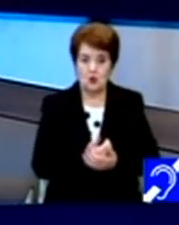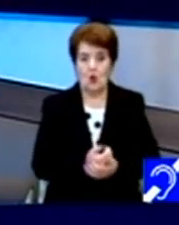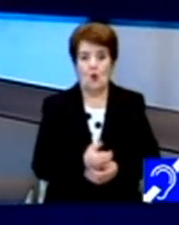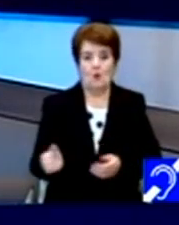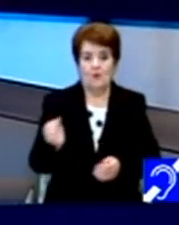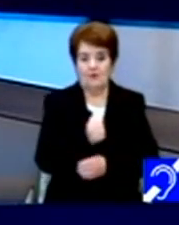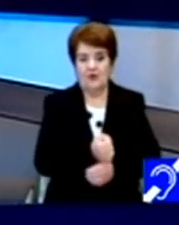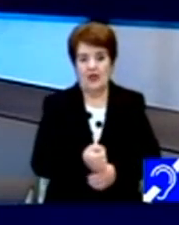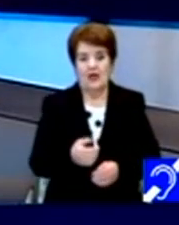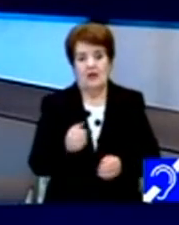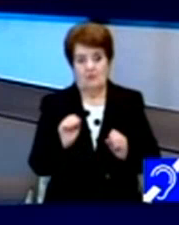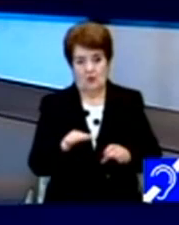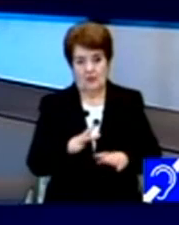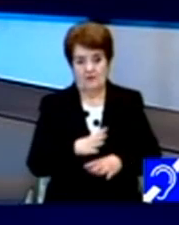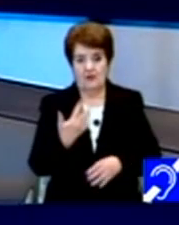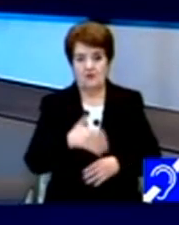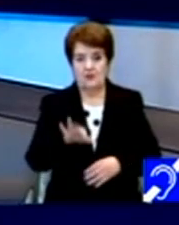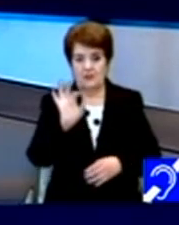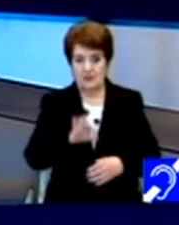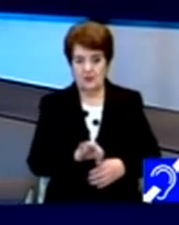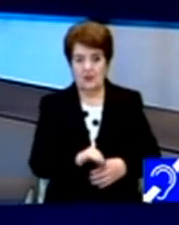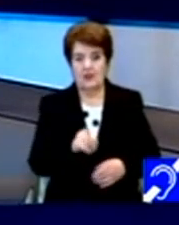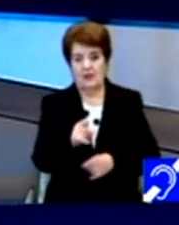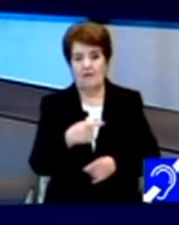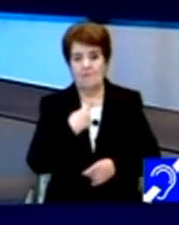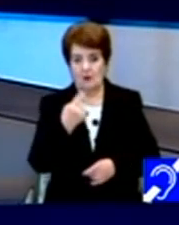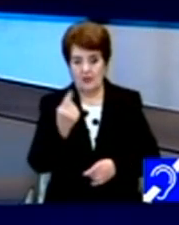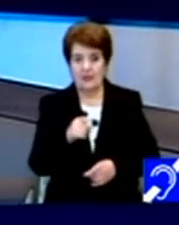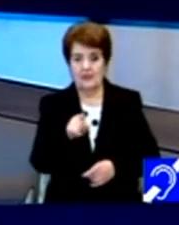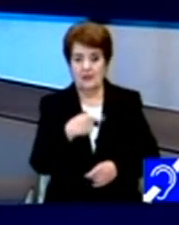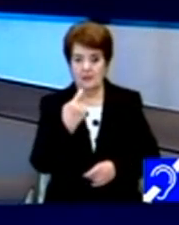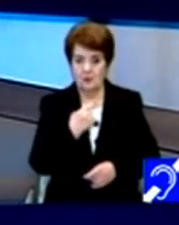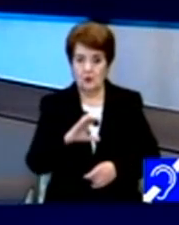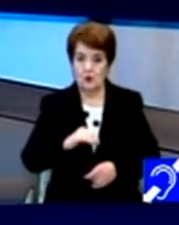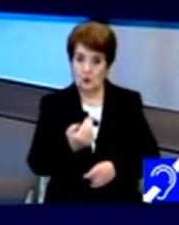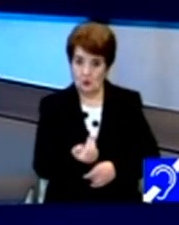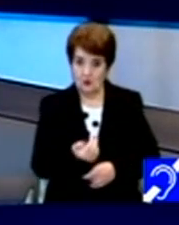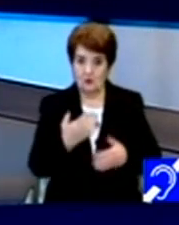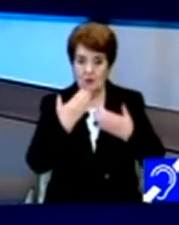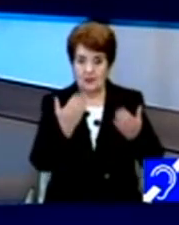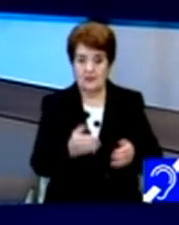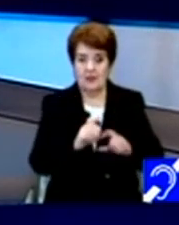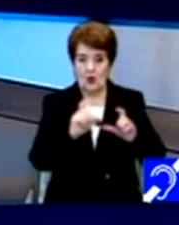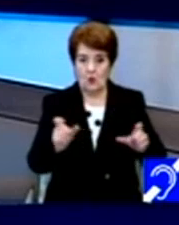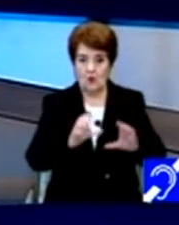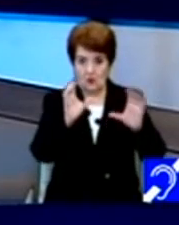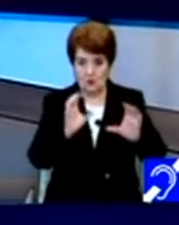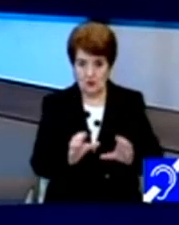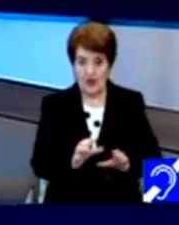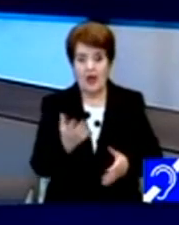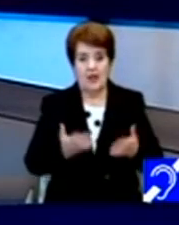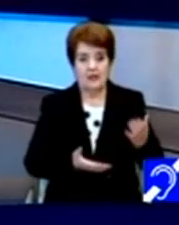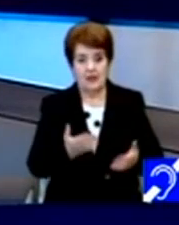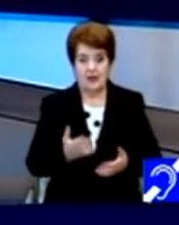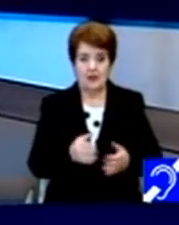de 50% să fie votat de plenul Parlamentului. Ei au anticipat că socialiștii se vor adresa curții constituționale, dar cred